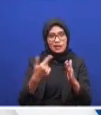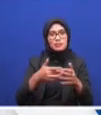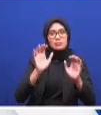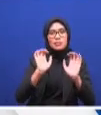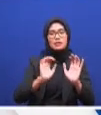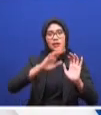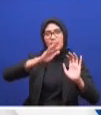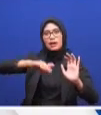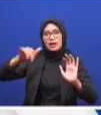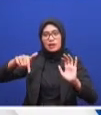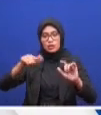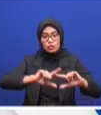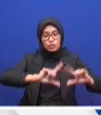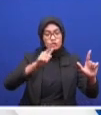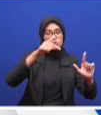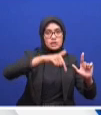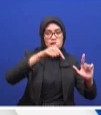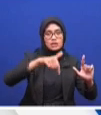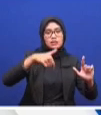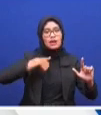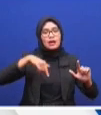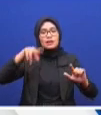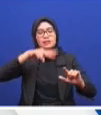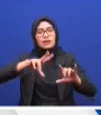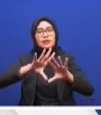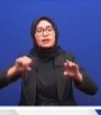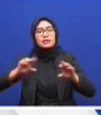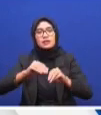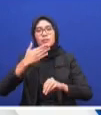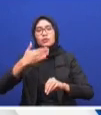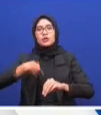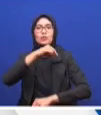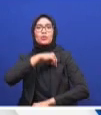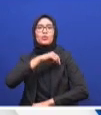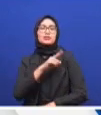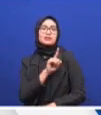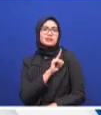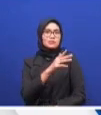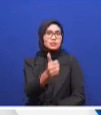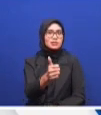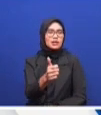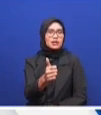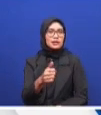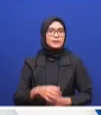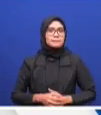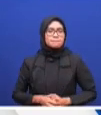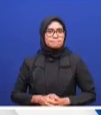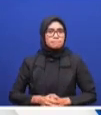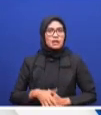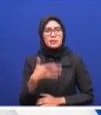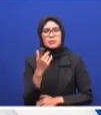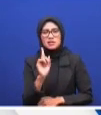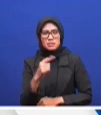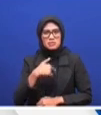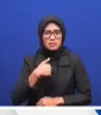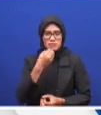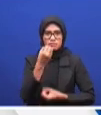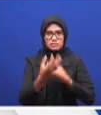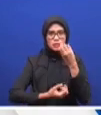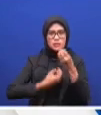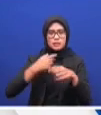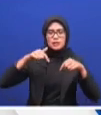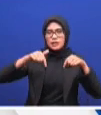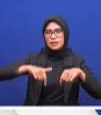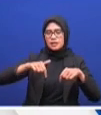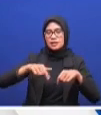disampaikan yang terjadi itu kenapa kemudian saya sampaikan ini di depan keluarga besar Muhammadiyah karena pendidikan yang